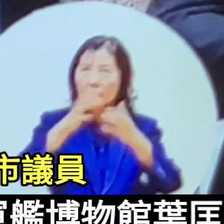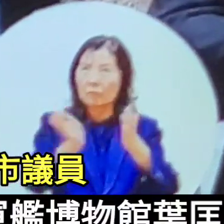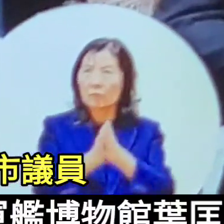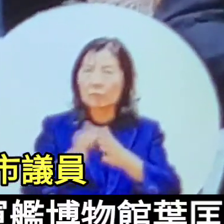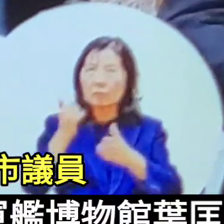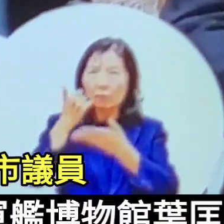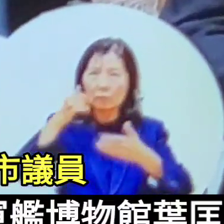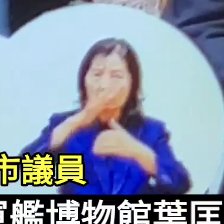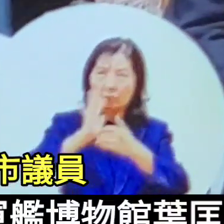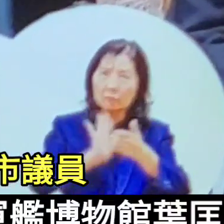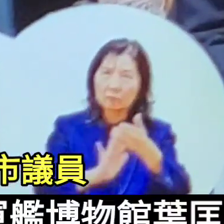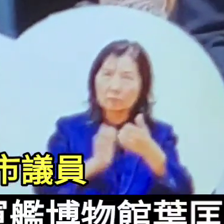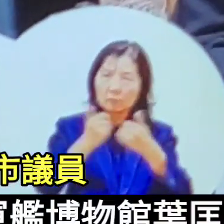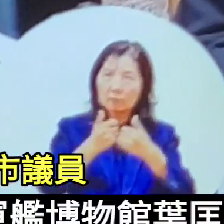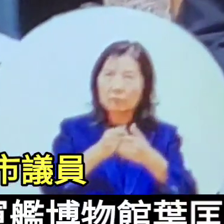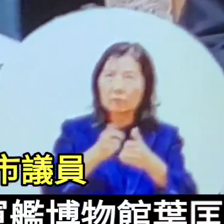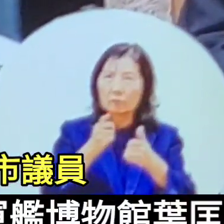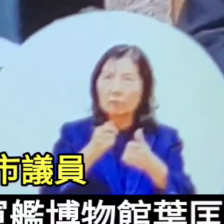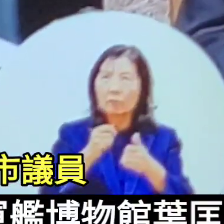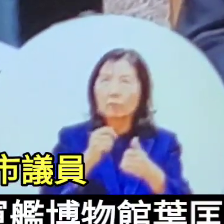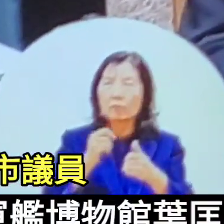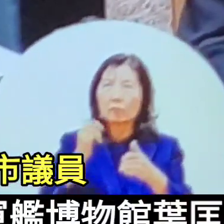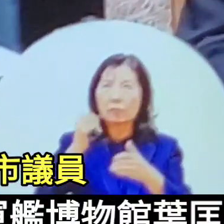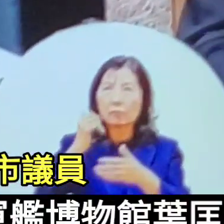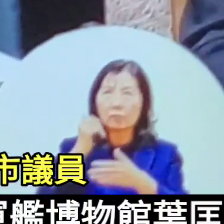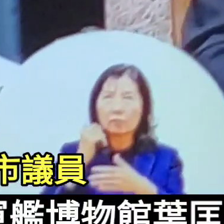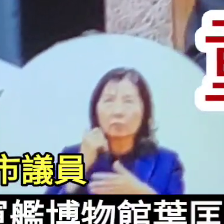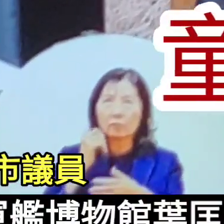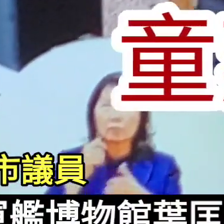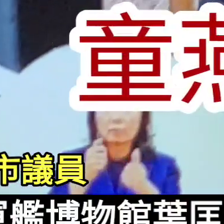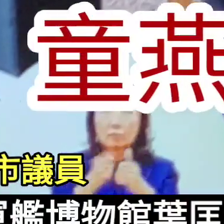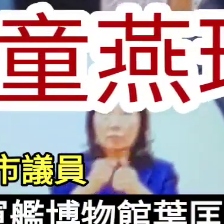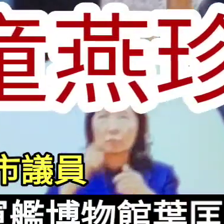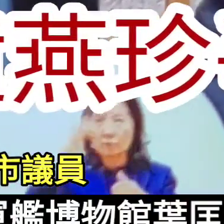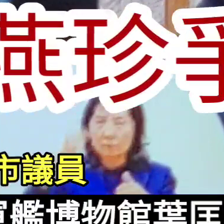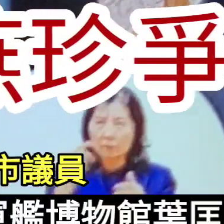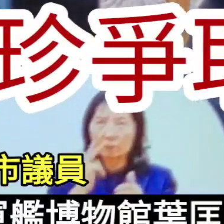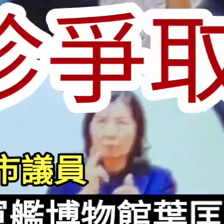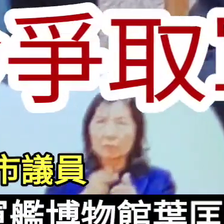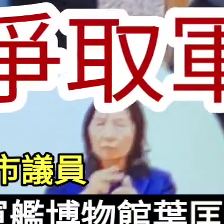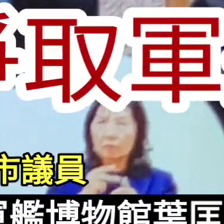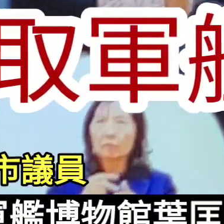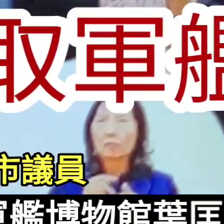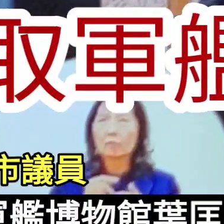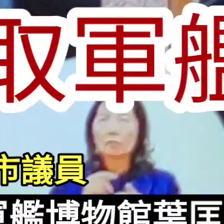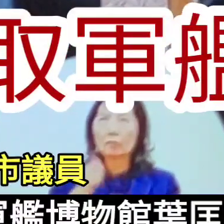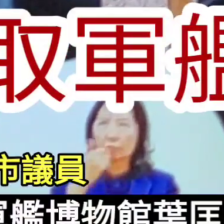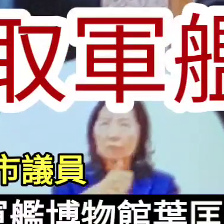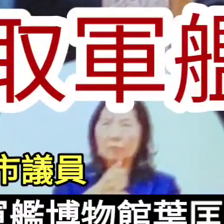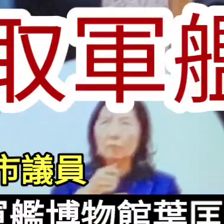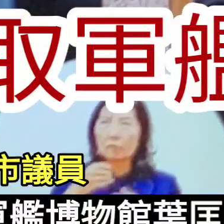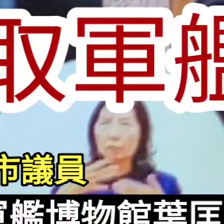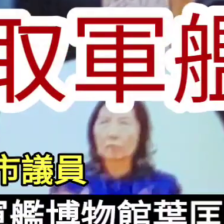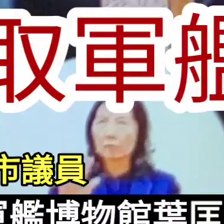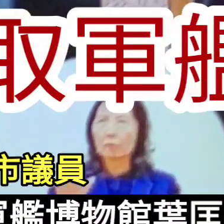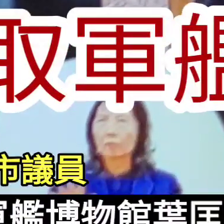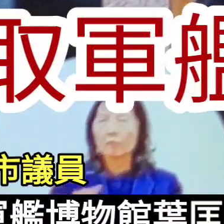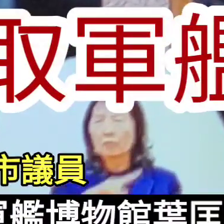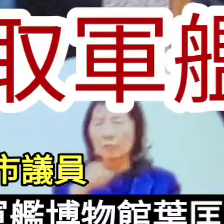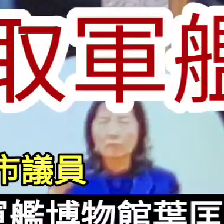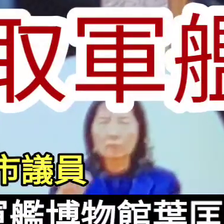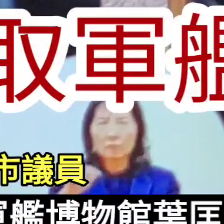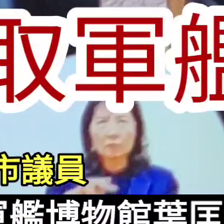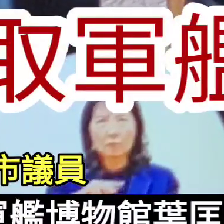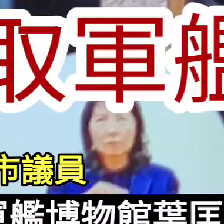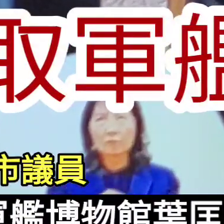军的副司令来出身的哈，我相信他们都会有基于这样一份感情，大家一起来努